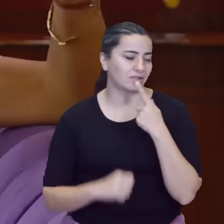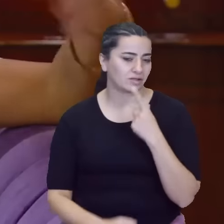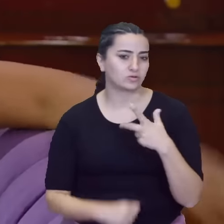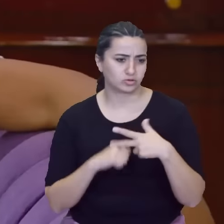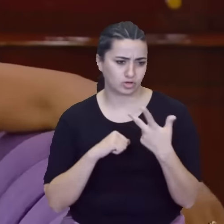haftacık.